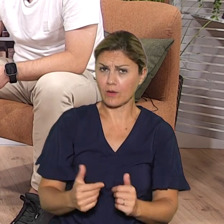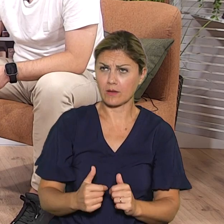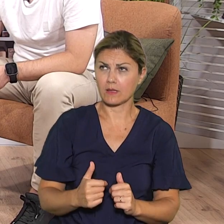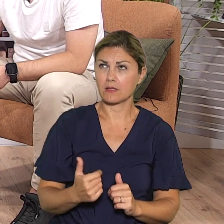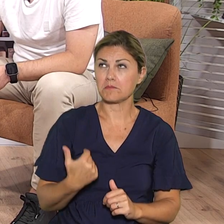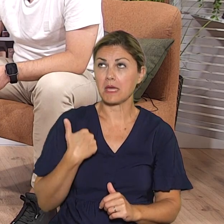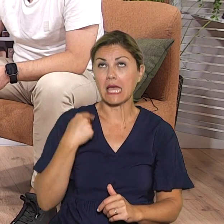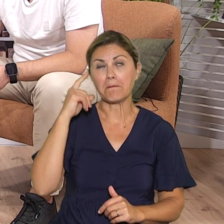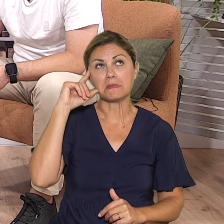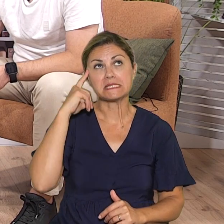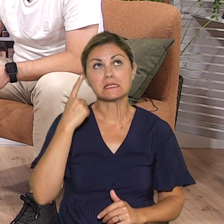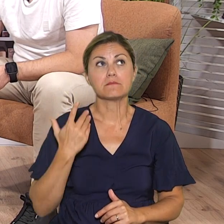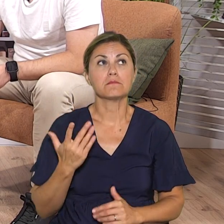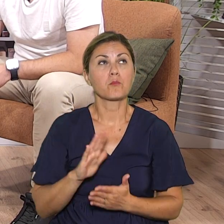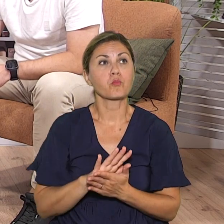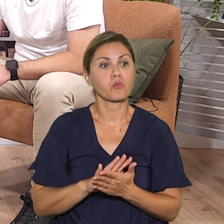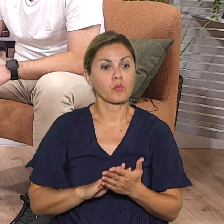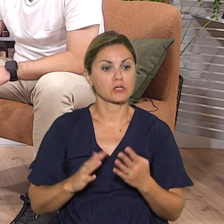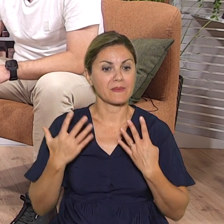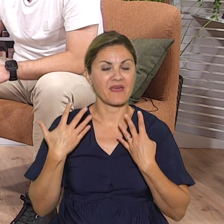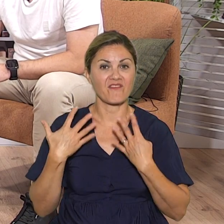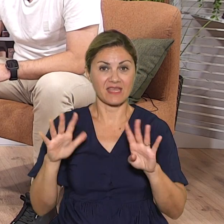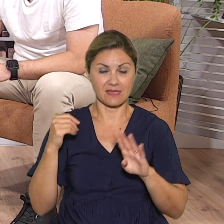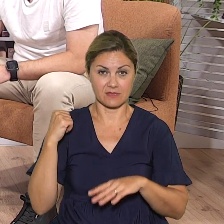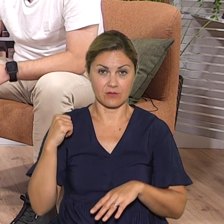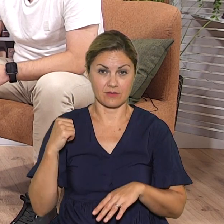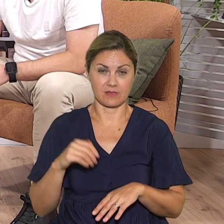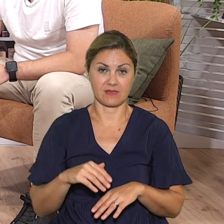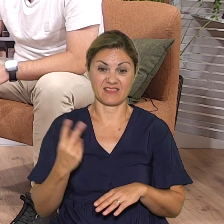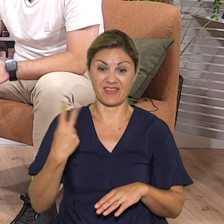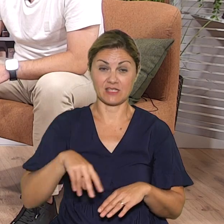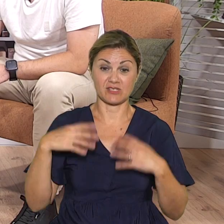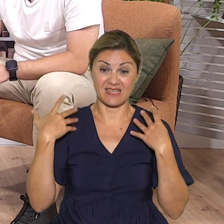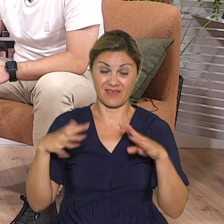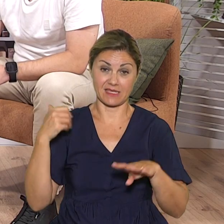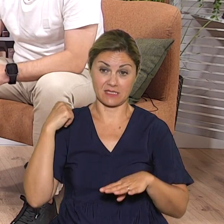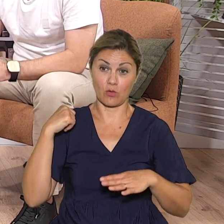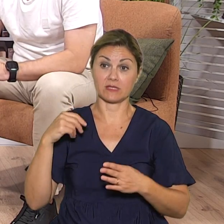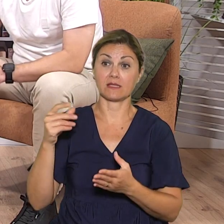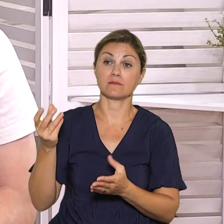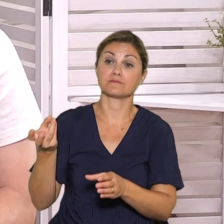Ja mislim od 19. Opa, niste vi dugo čak. Nisam dugo.